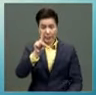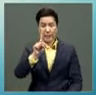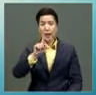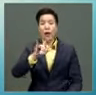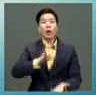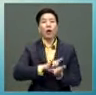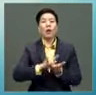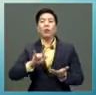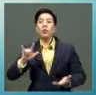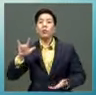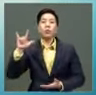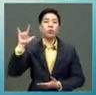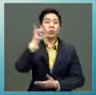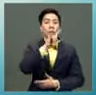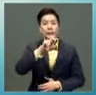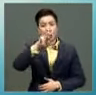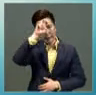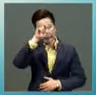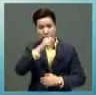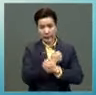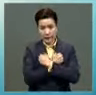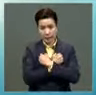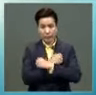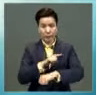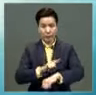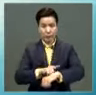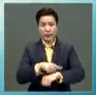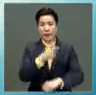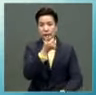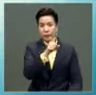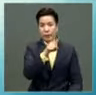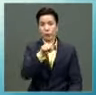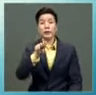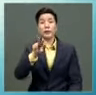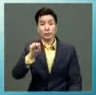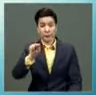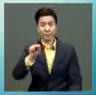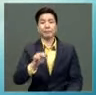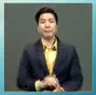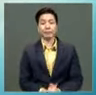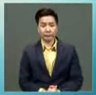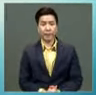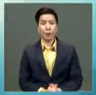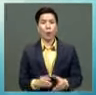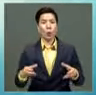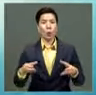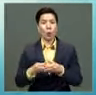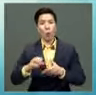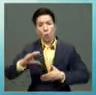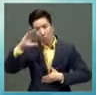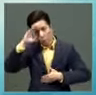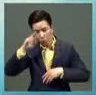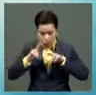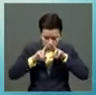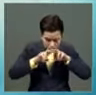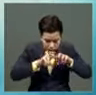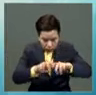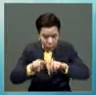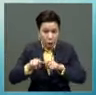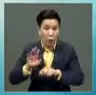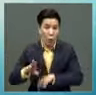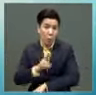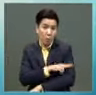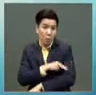ทศอียิปต์ในวันในเวลา11นาฬิกา30นาทีนะครับทางทีมสอบสวนโรคของทางสาธ